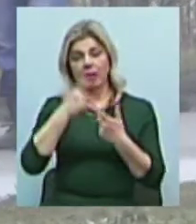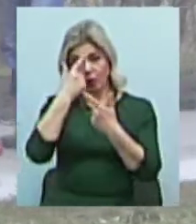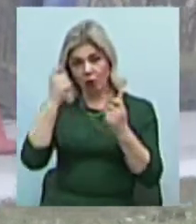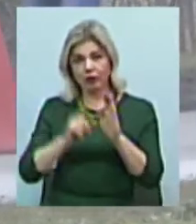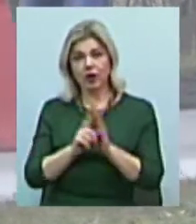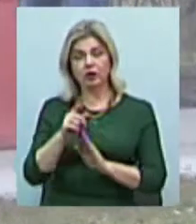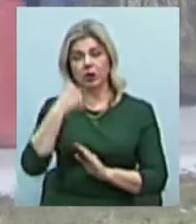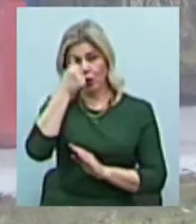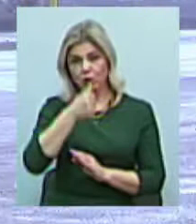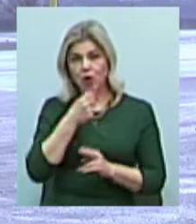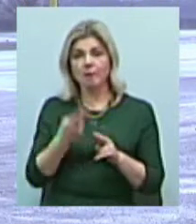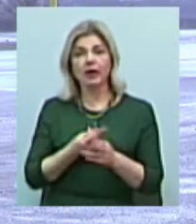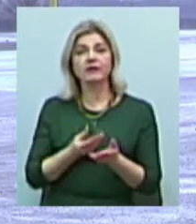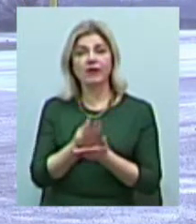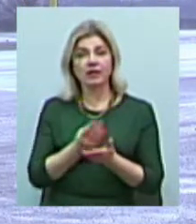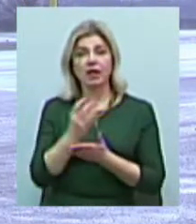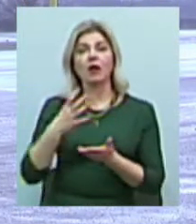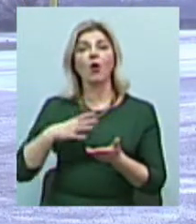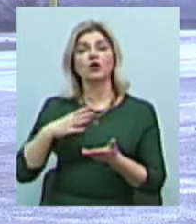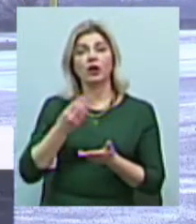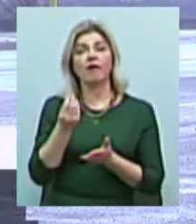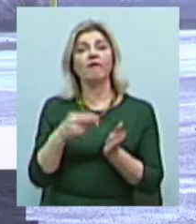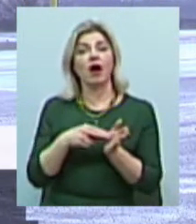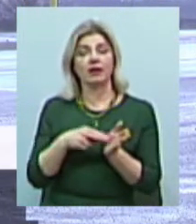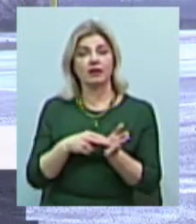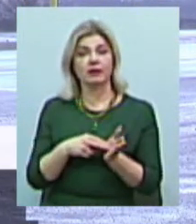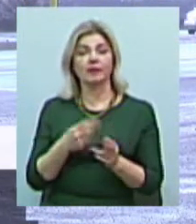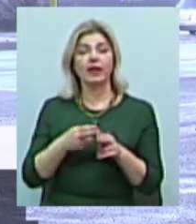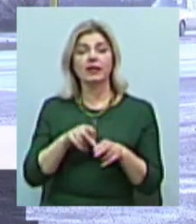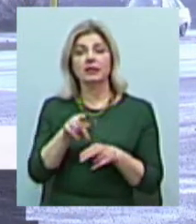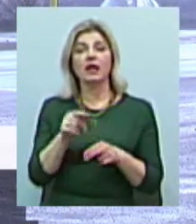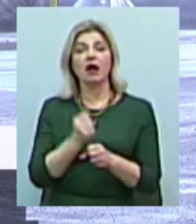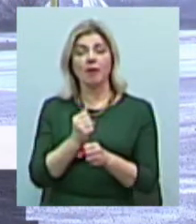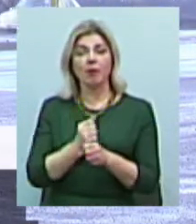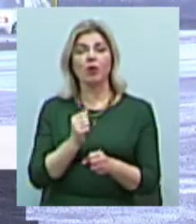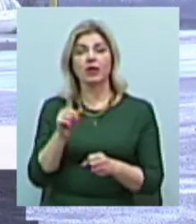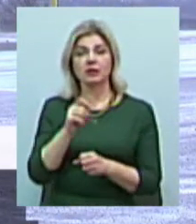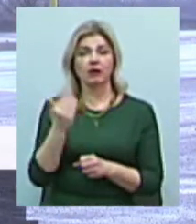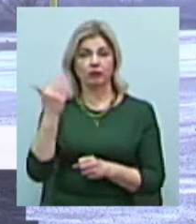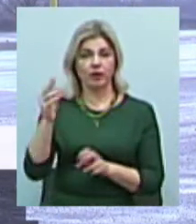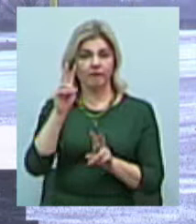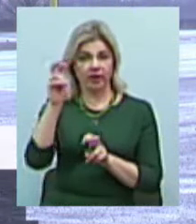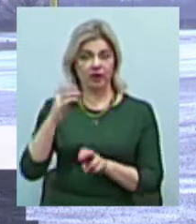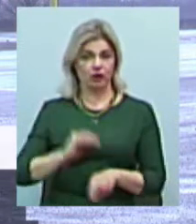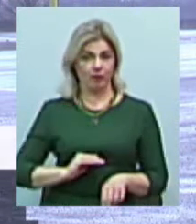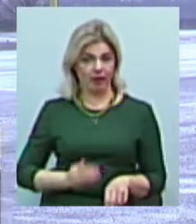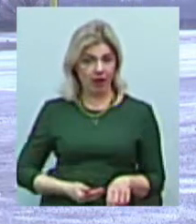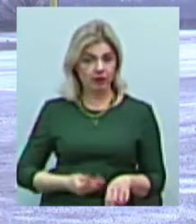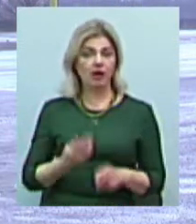без фінансування на очікувану вартість. Ці роботи проводяться за рахунок підрядників приватних,